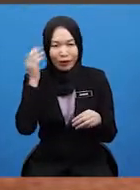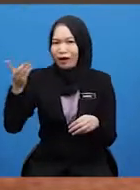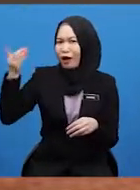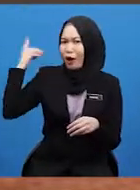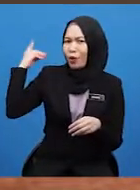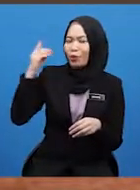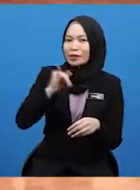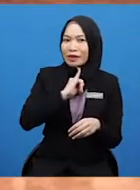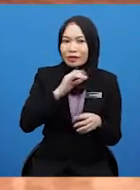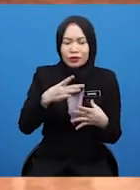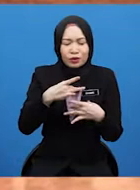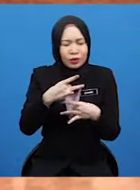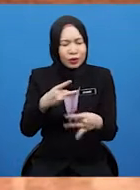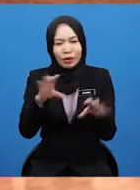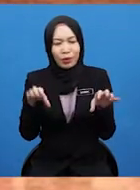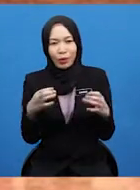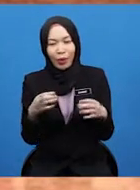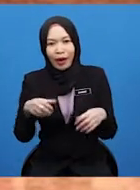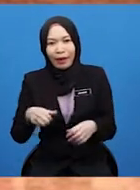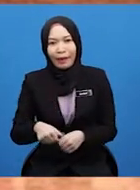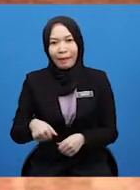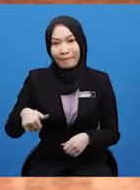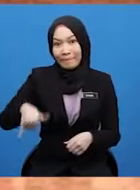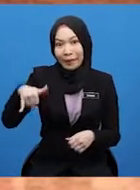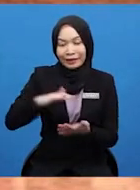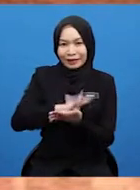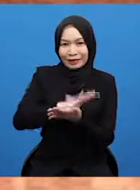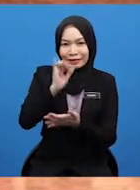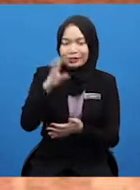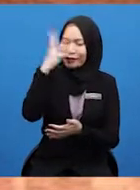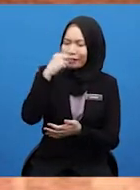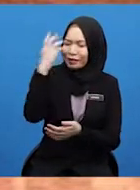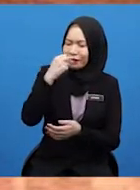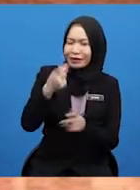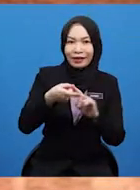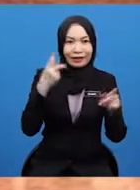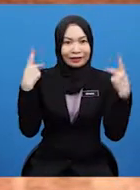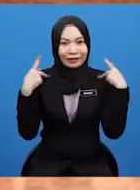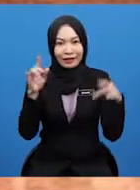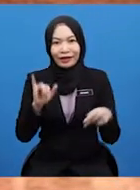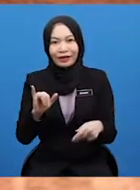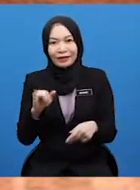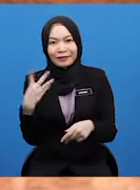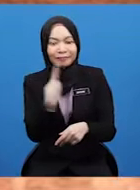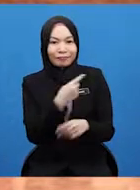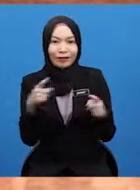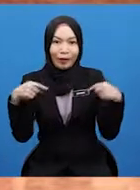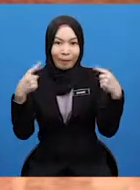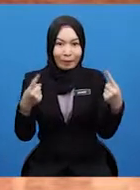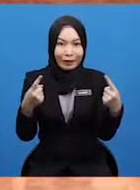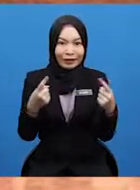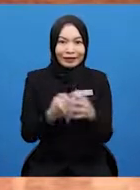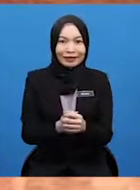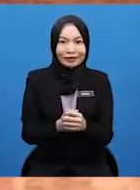suka sangat buat koleksi beg kertas yang cantik-cantik dari kedai yang kita kunjungi, khususnya pada